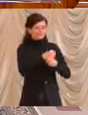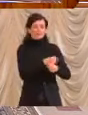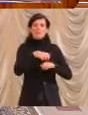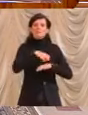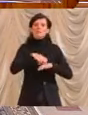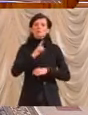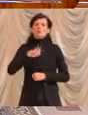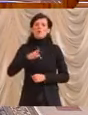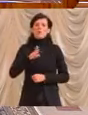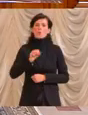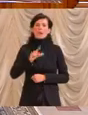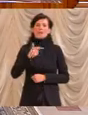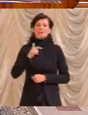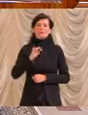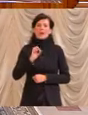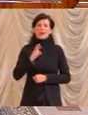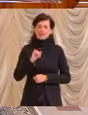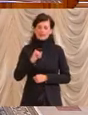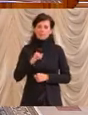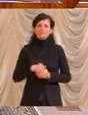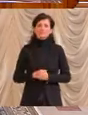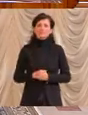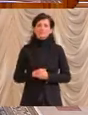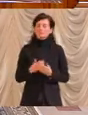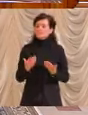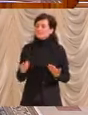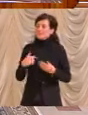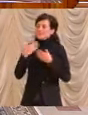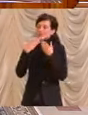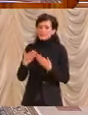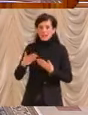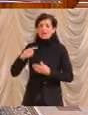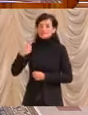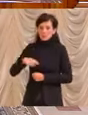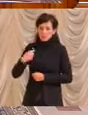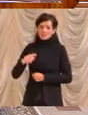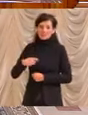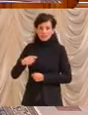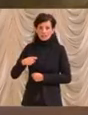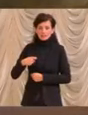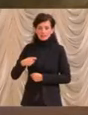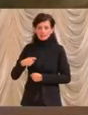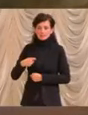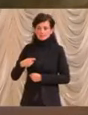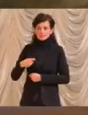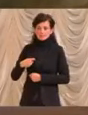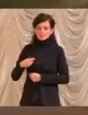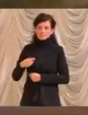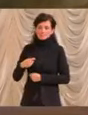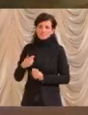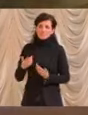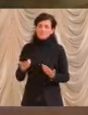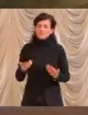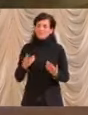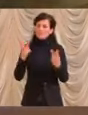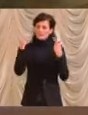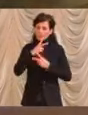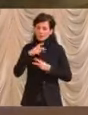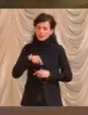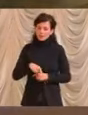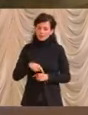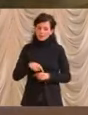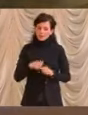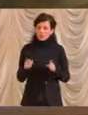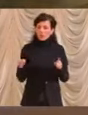Grazie Presidente. Sono giorni molto difficili e nessuno deve essere lasciato da solo.